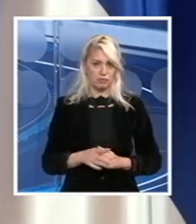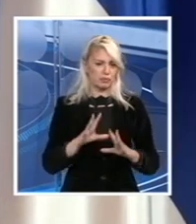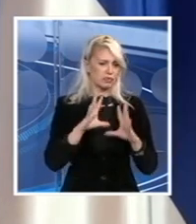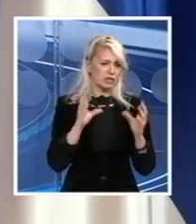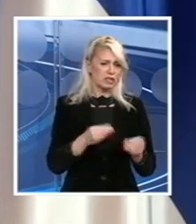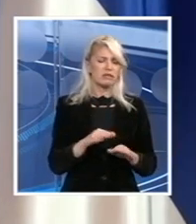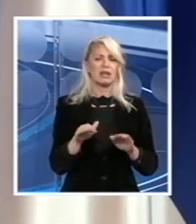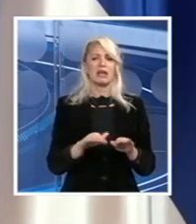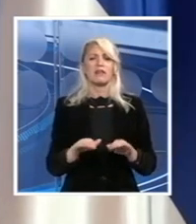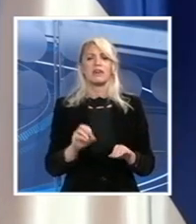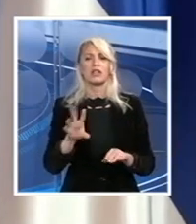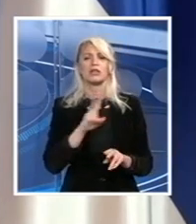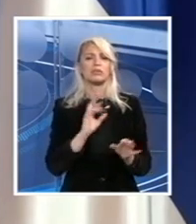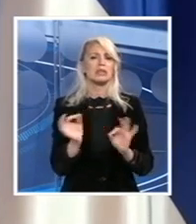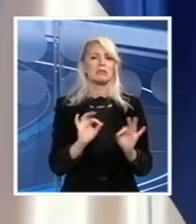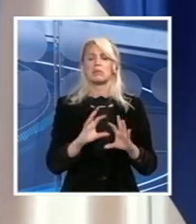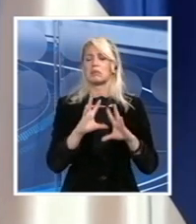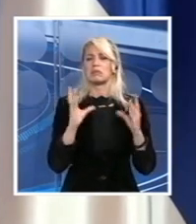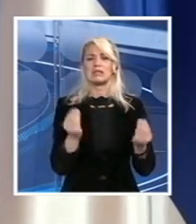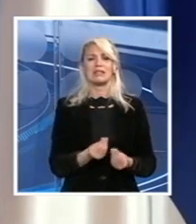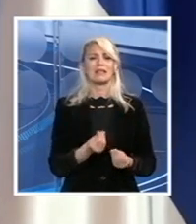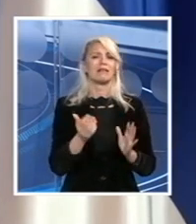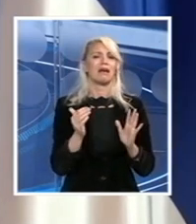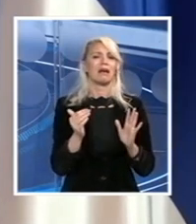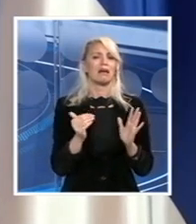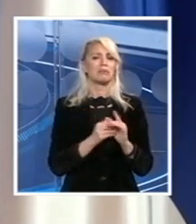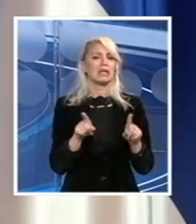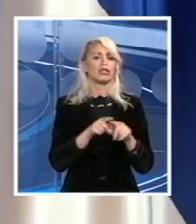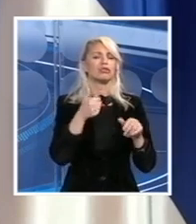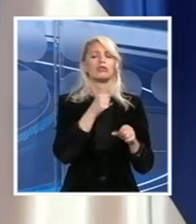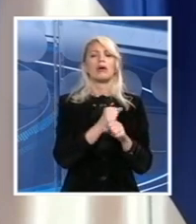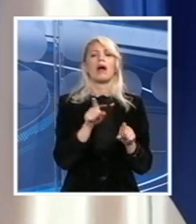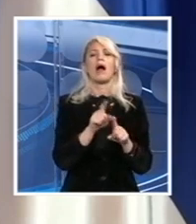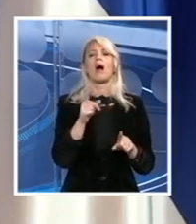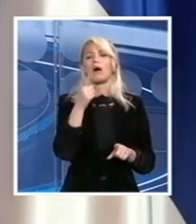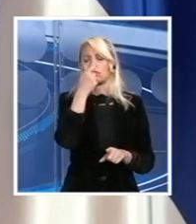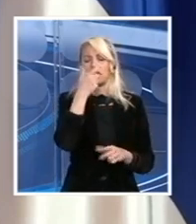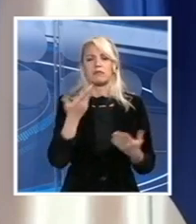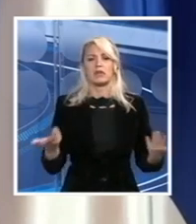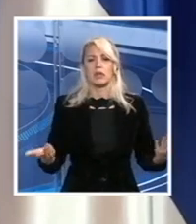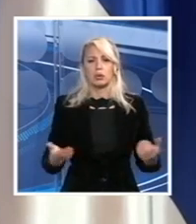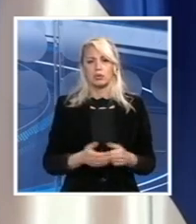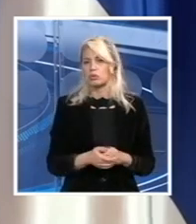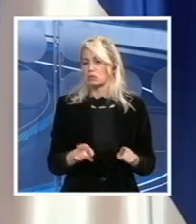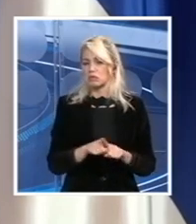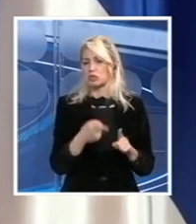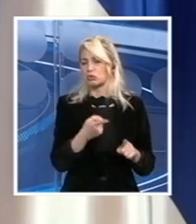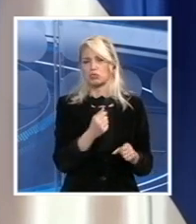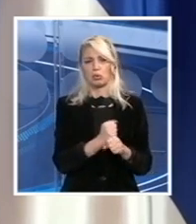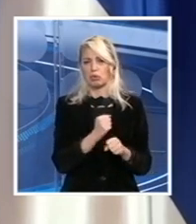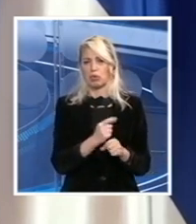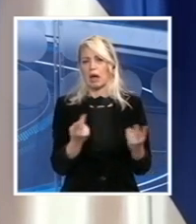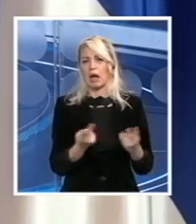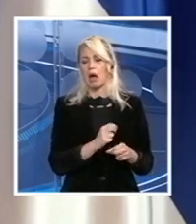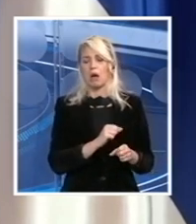potpuno unapred pripremljene sve ono što inače rade kad je grip, isto mogu da rade i kad je COVID. To je jedna